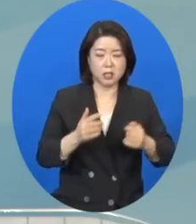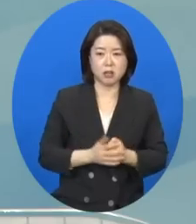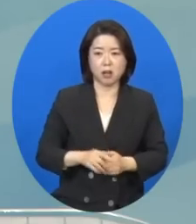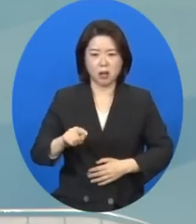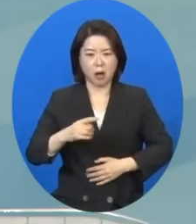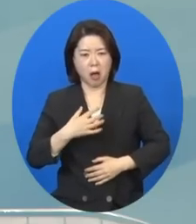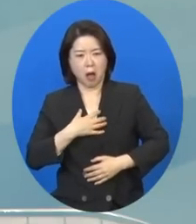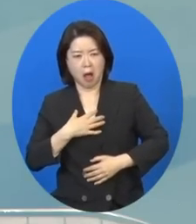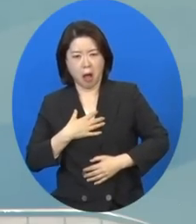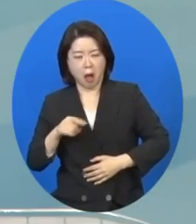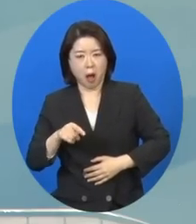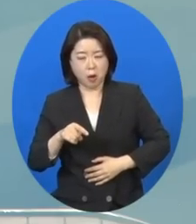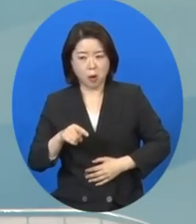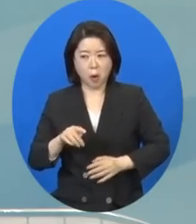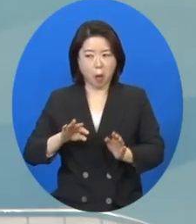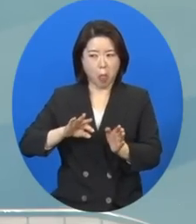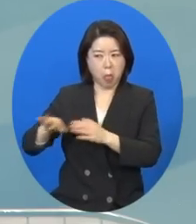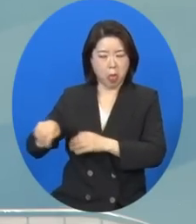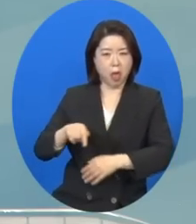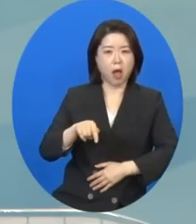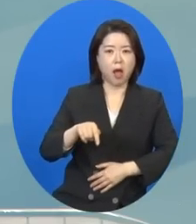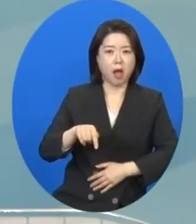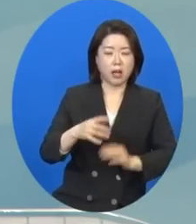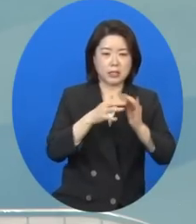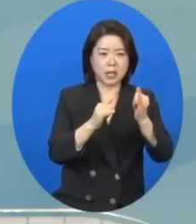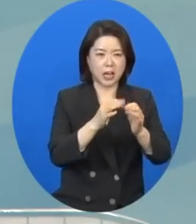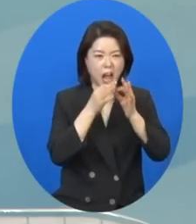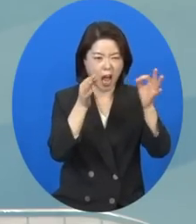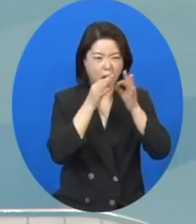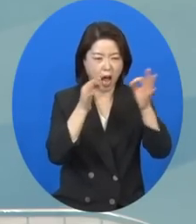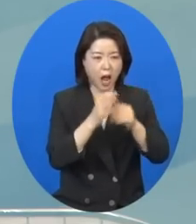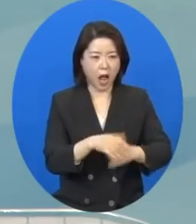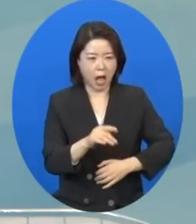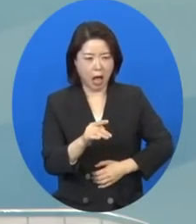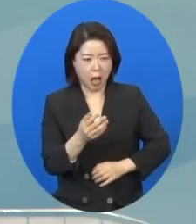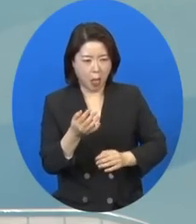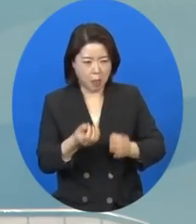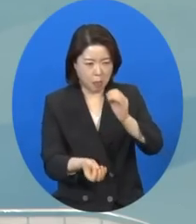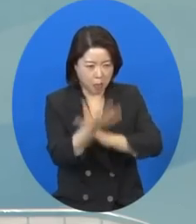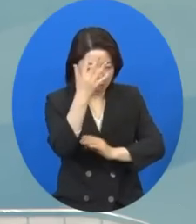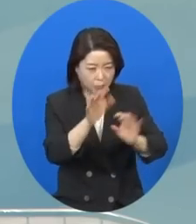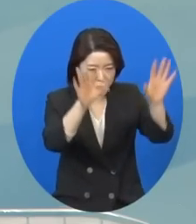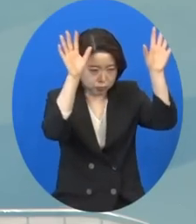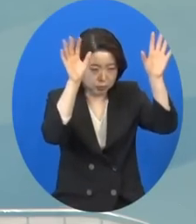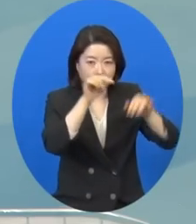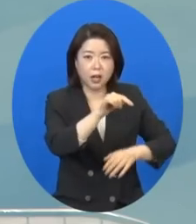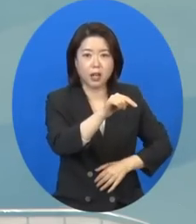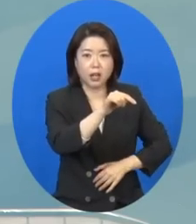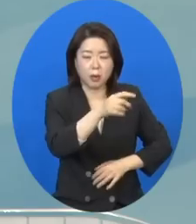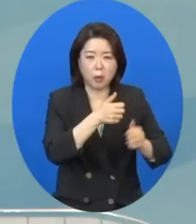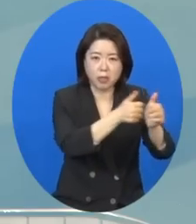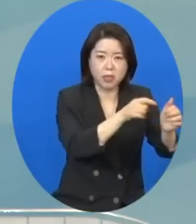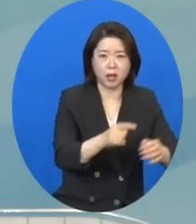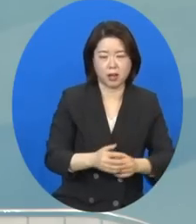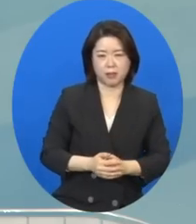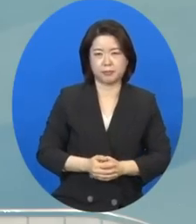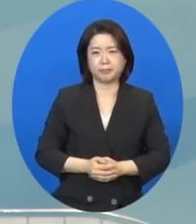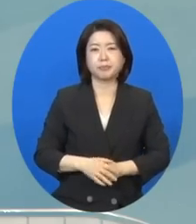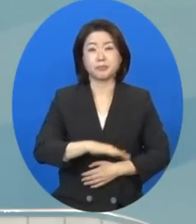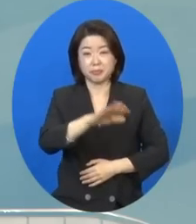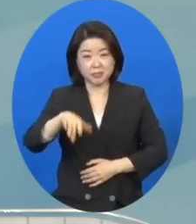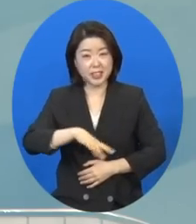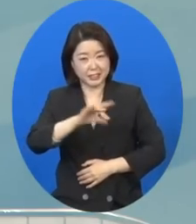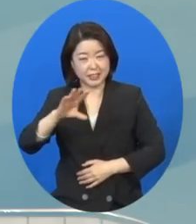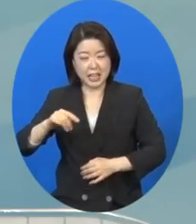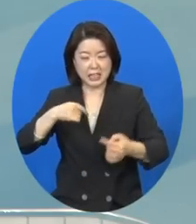필요하죠 그러나 그 모험을 피한 자이고 사람들의 고함소리에 굴복한 자입니다 우리가 종종 정치의 실망하는 이유가